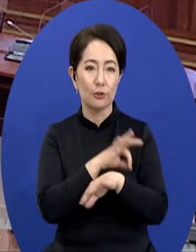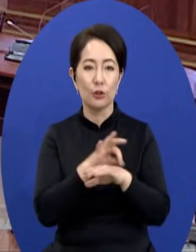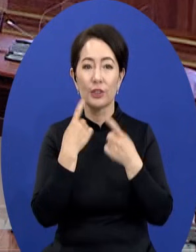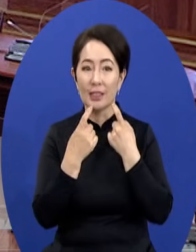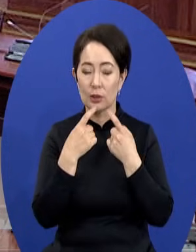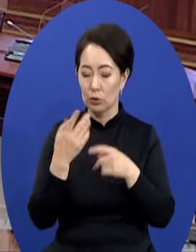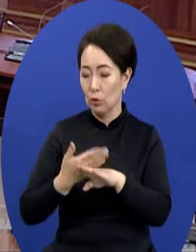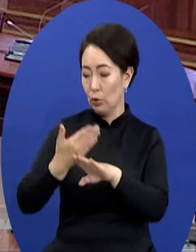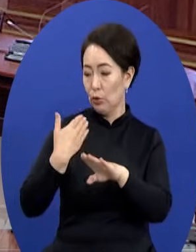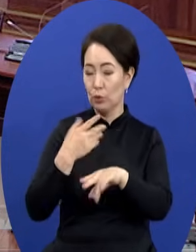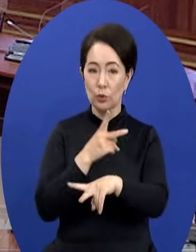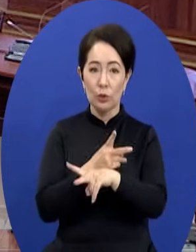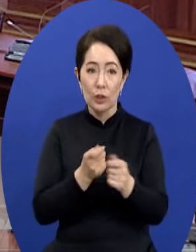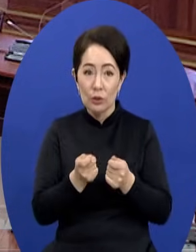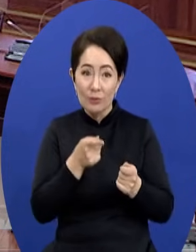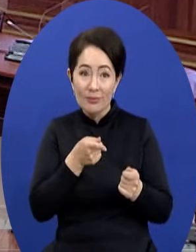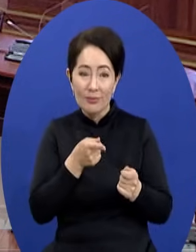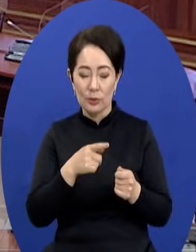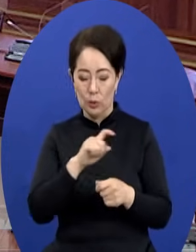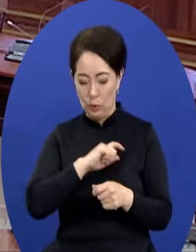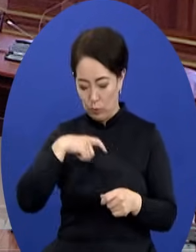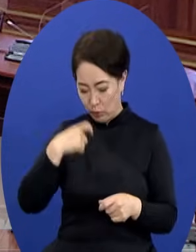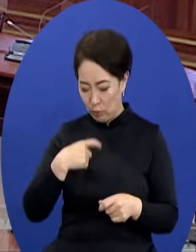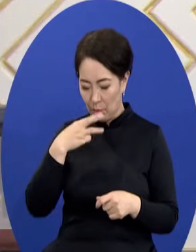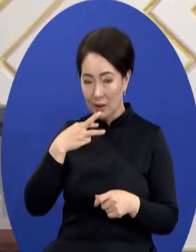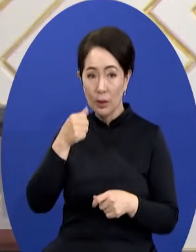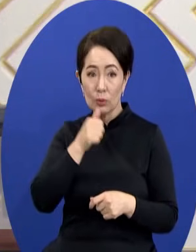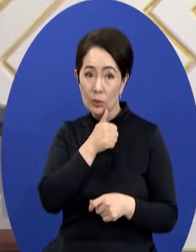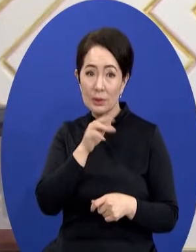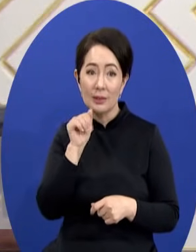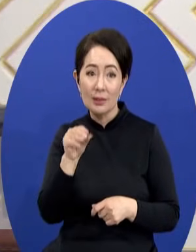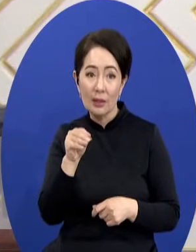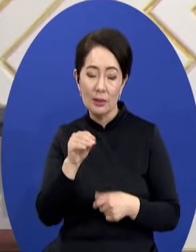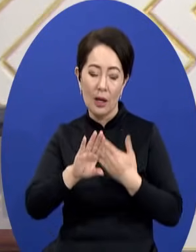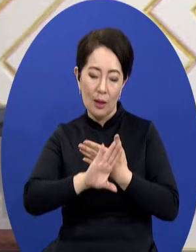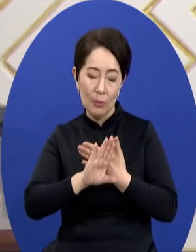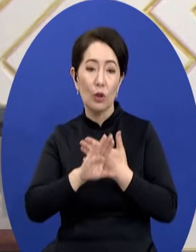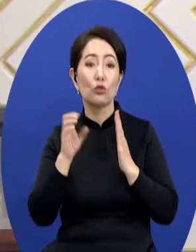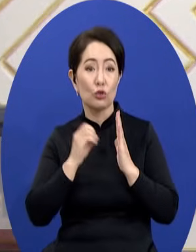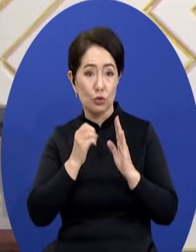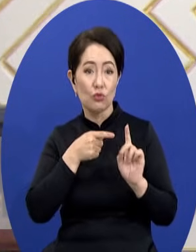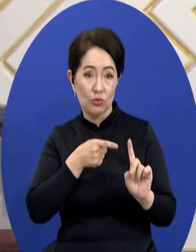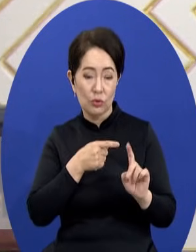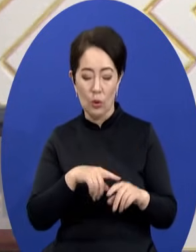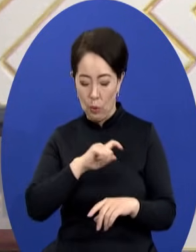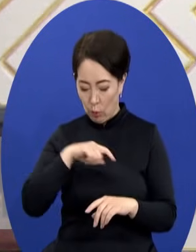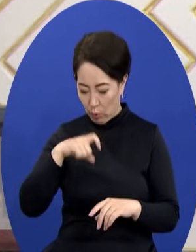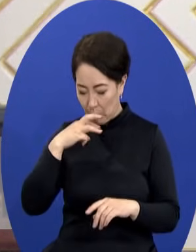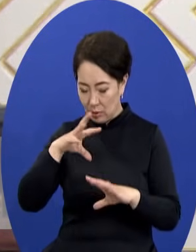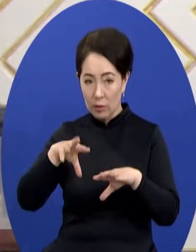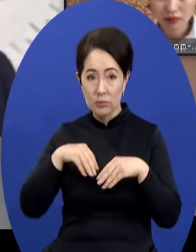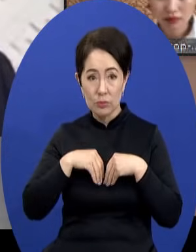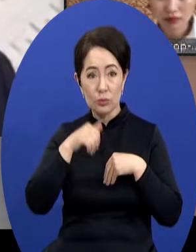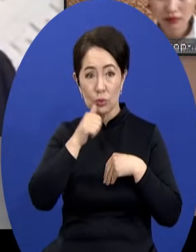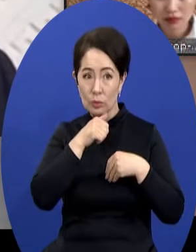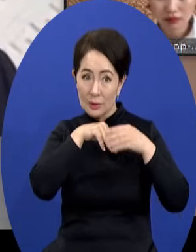хуулийн зохицуулалтаар хувь хүн өөрөө мэдээлэлээ нууцлах, хадгалах, хамгаалах чиг үүрэгтэй байсан. Энэ удаа хувь хүний мэдээллийн нууцлалыг хадгалахад